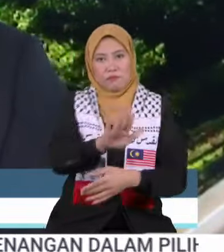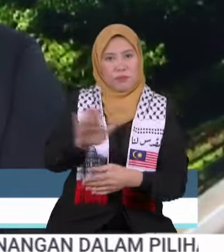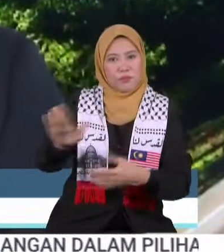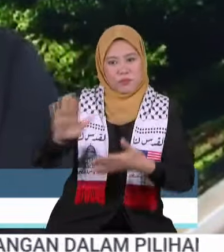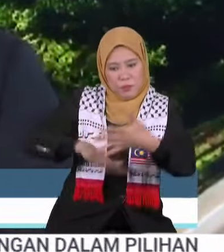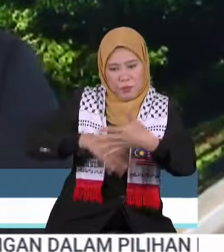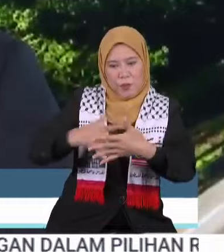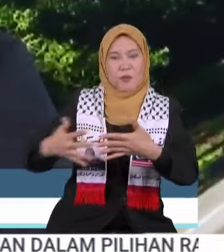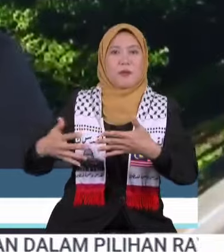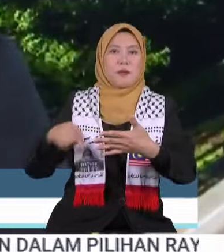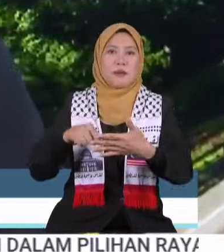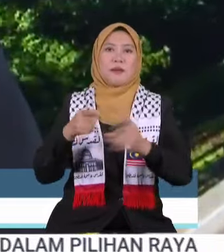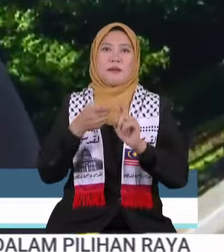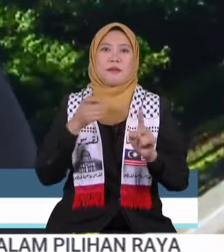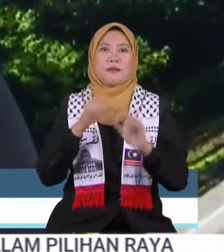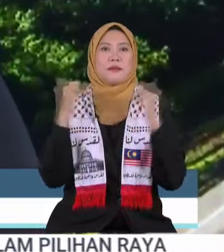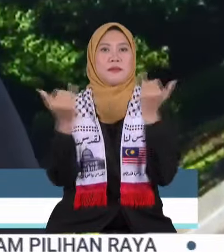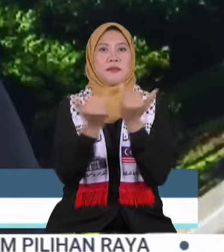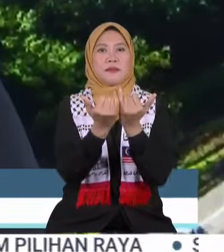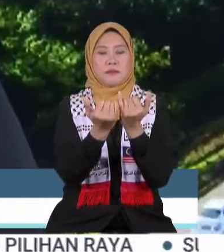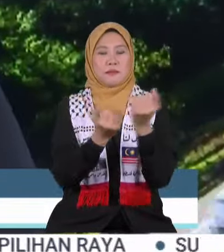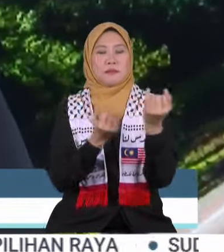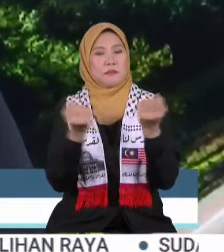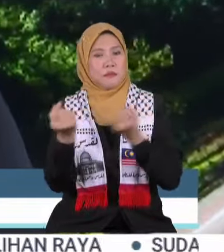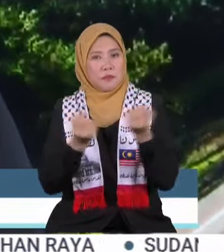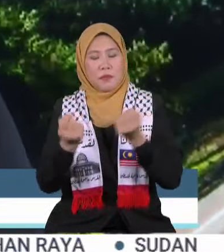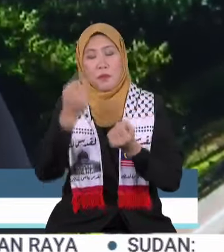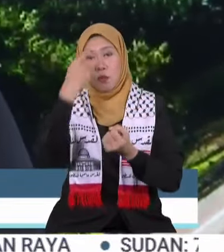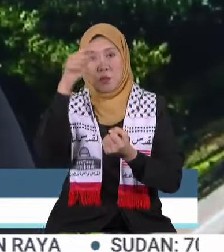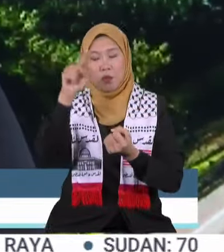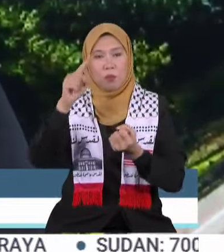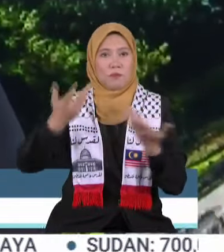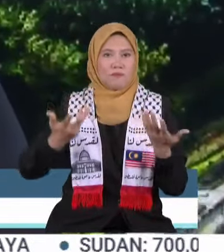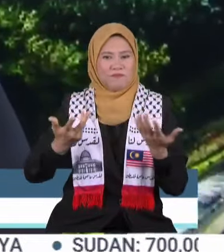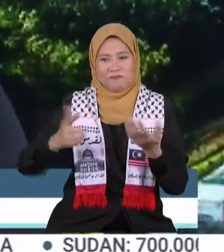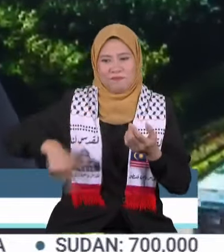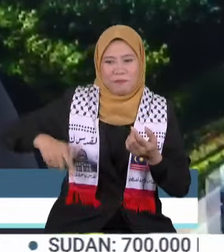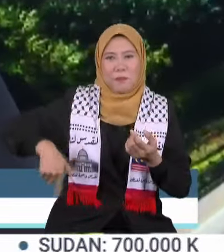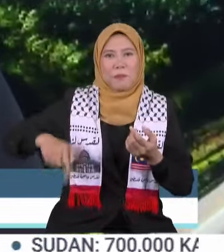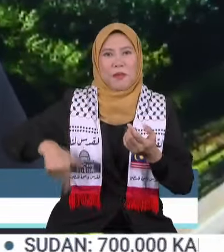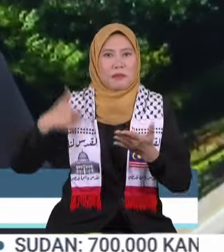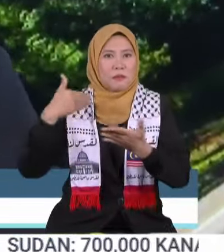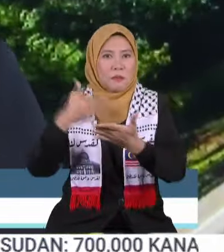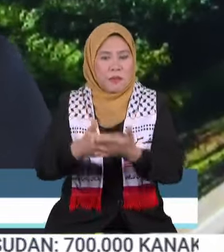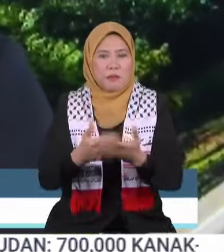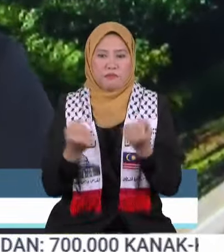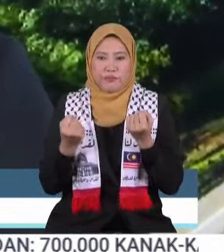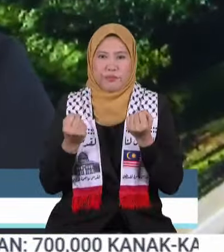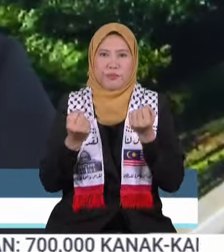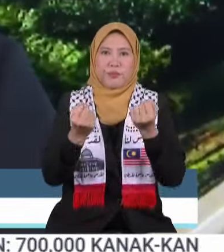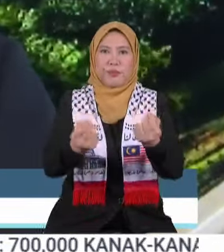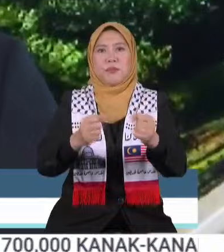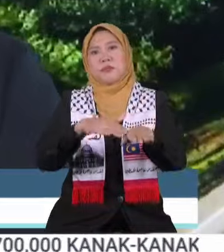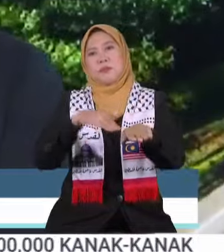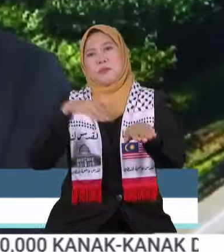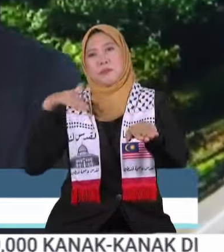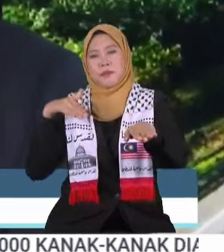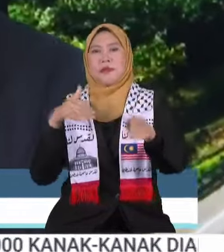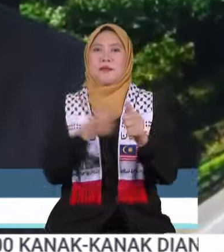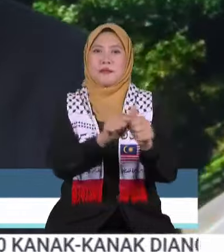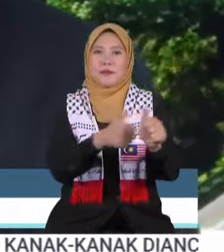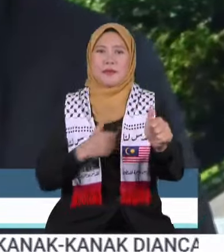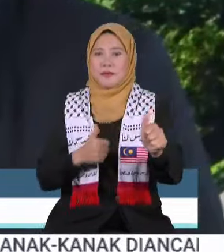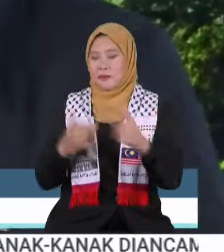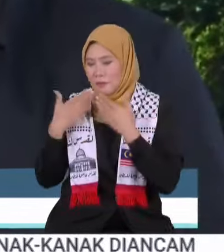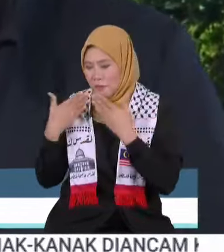telah dikeluarkan oleh syarikat konsesi bagi mengelakkan kelewatan terhadap perjalanan orang ramai. Baik